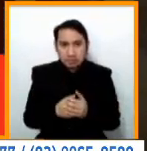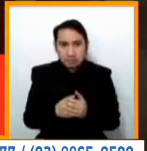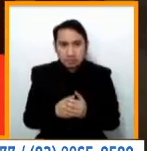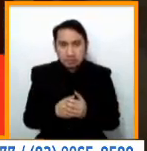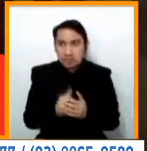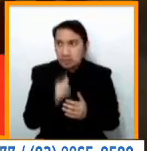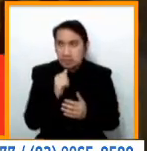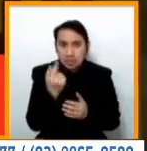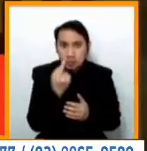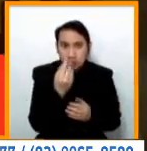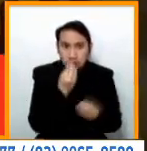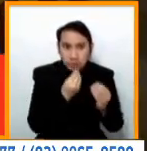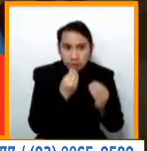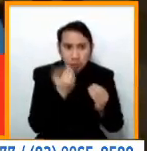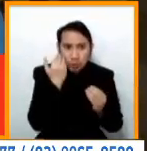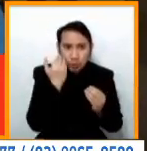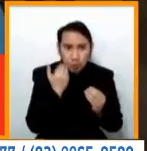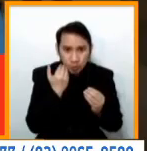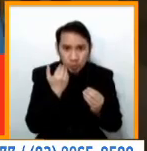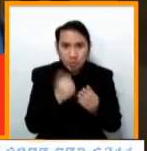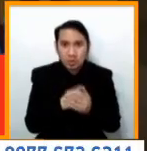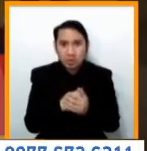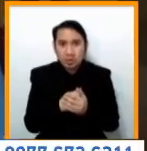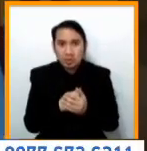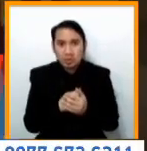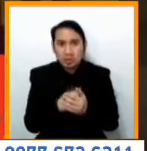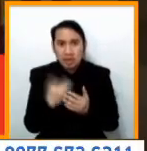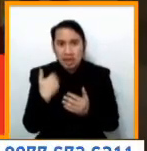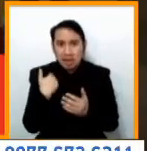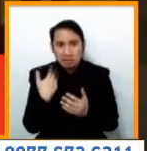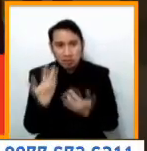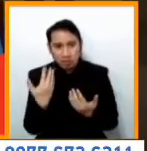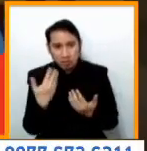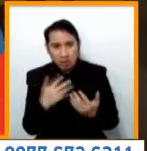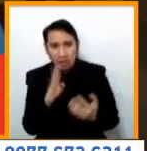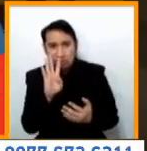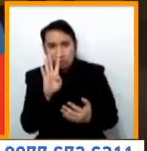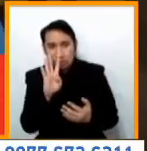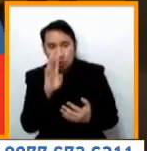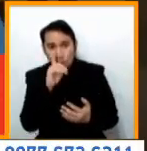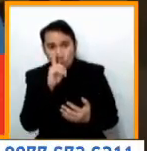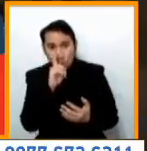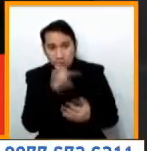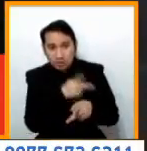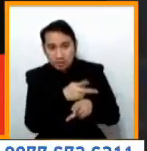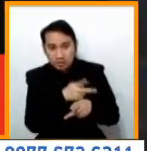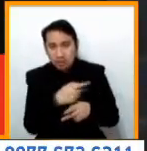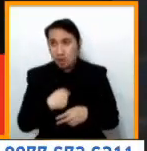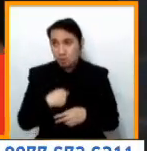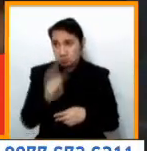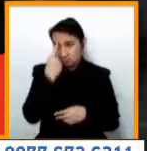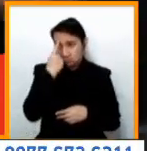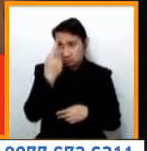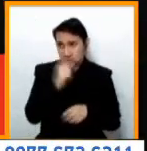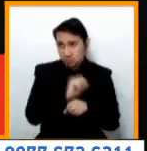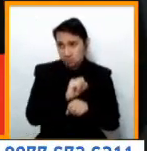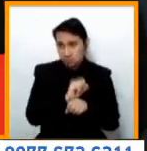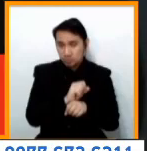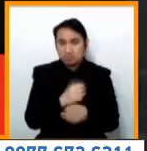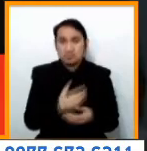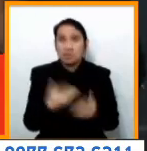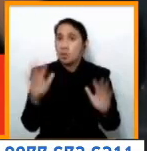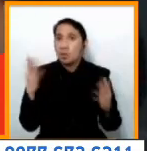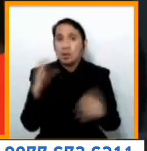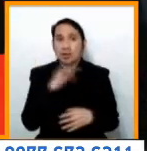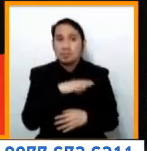ma'am. May anak po akong 4 na taon. Ako lang po nagtatrabaho. Wala raw kasi siyang kita tuwing may